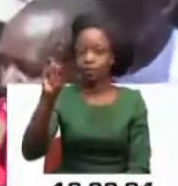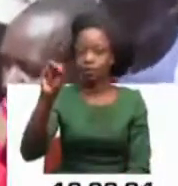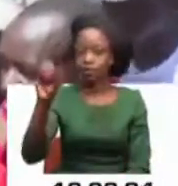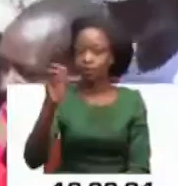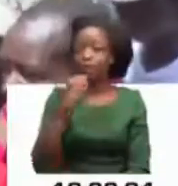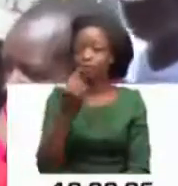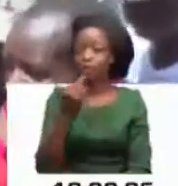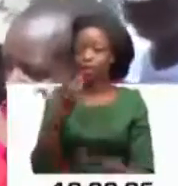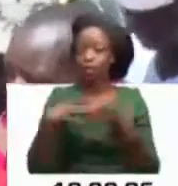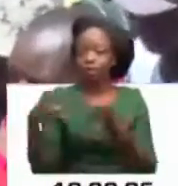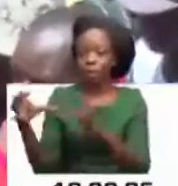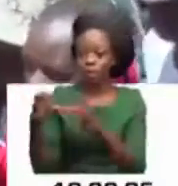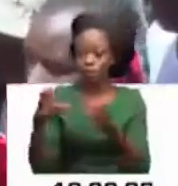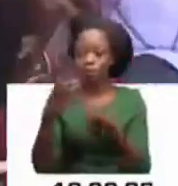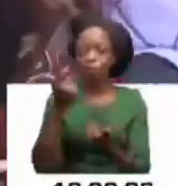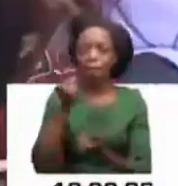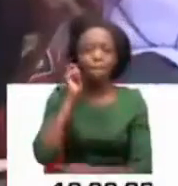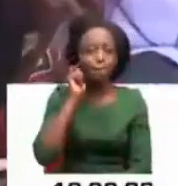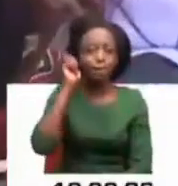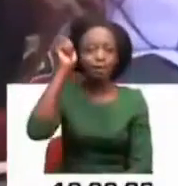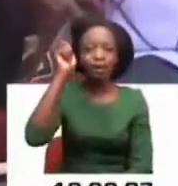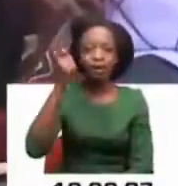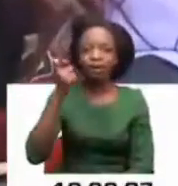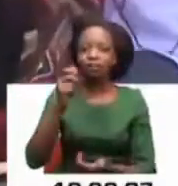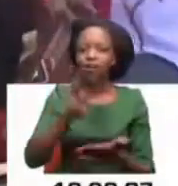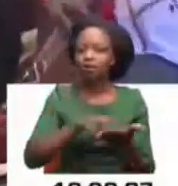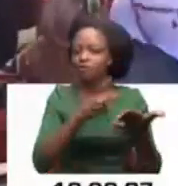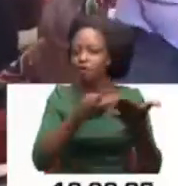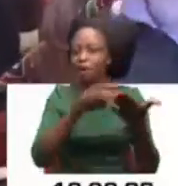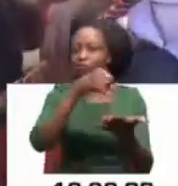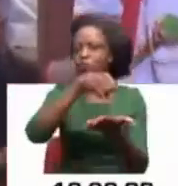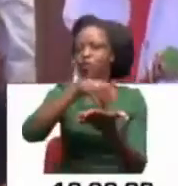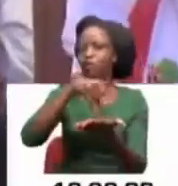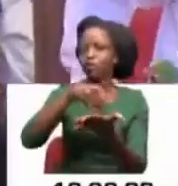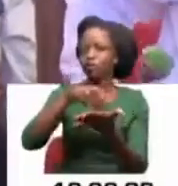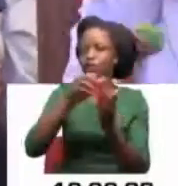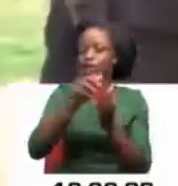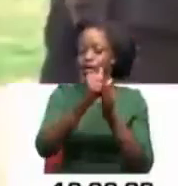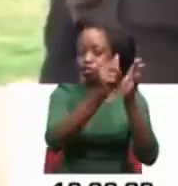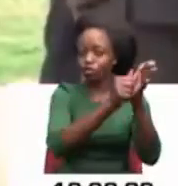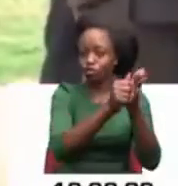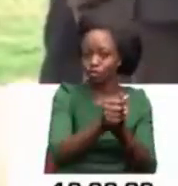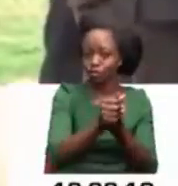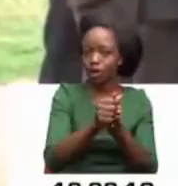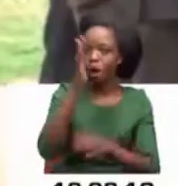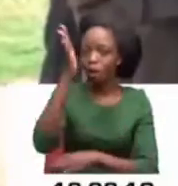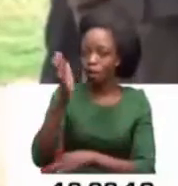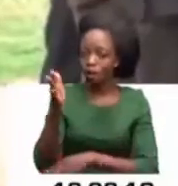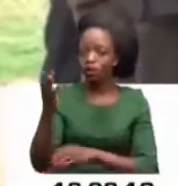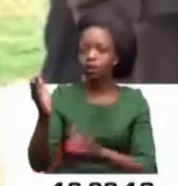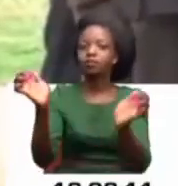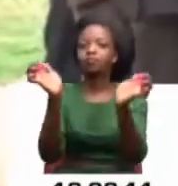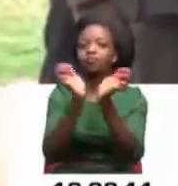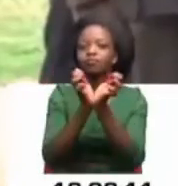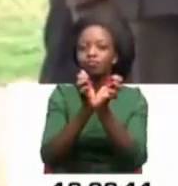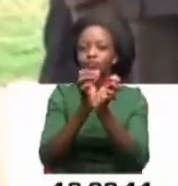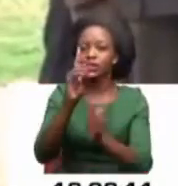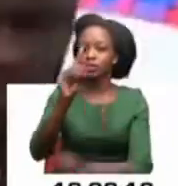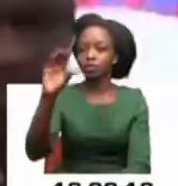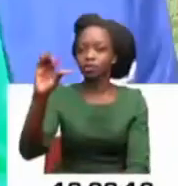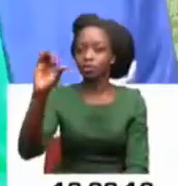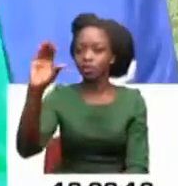Wamasai ilikuwa imetengwa kwenye nafasi za uongozi, kauli ambayo ilimsababishia kukamatwa na maafisa wa upelelezi